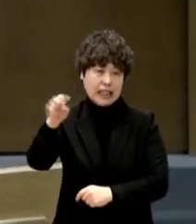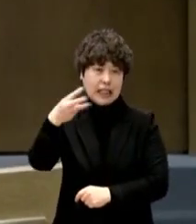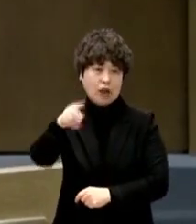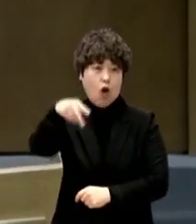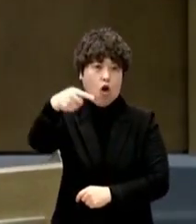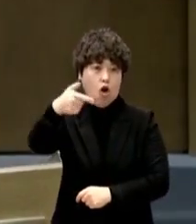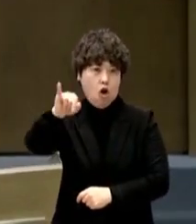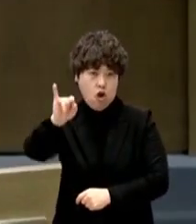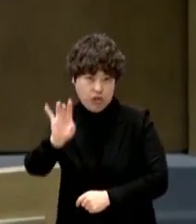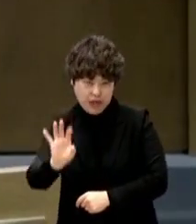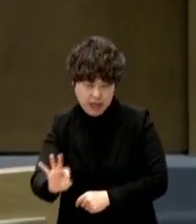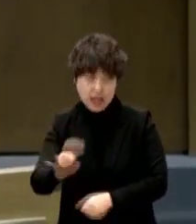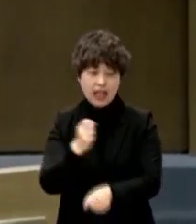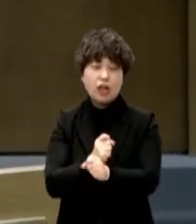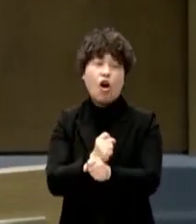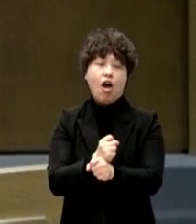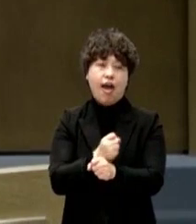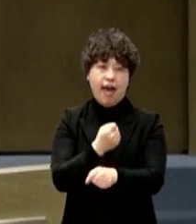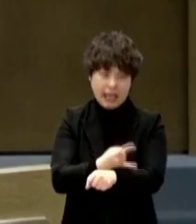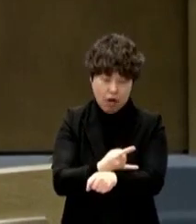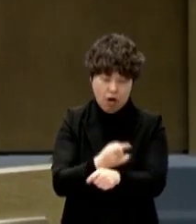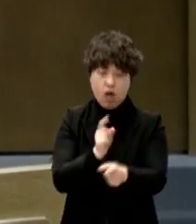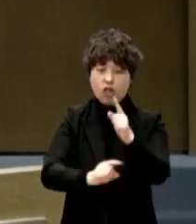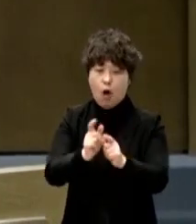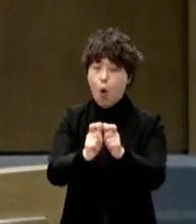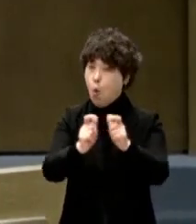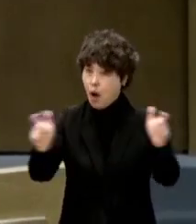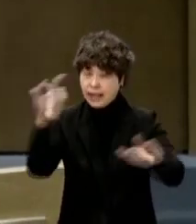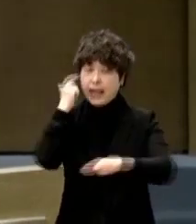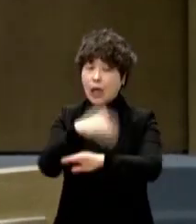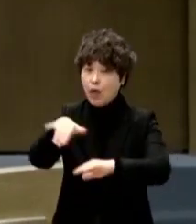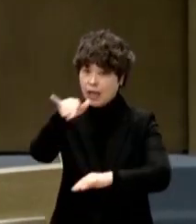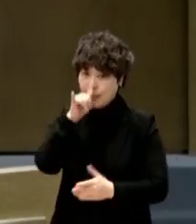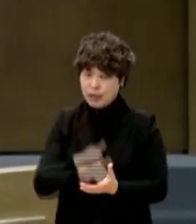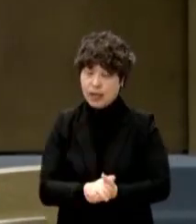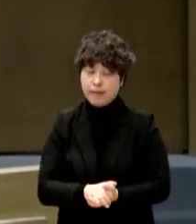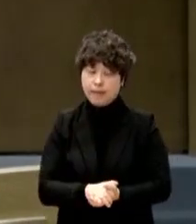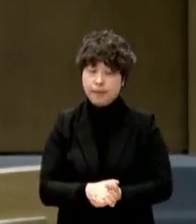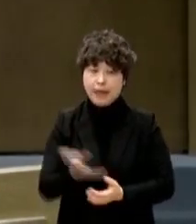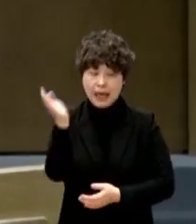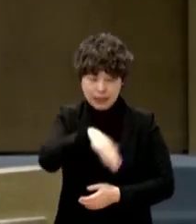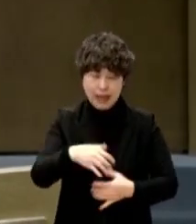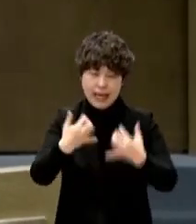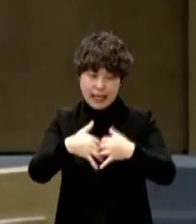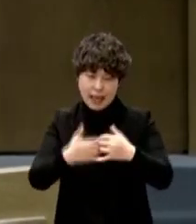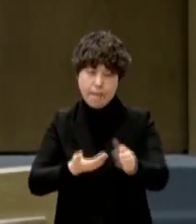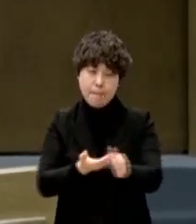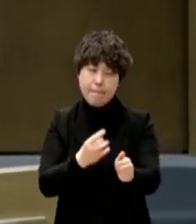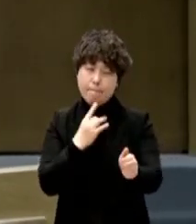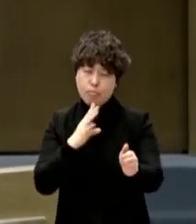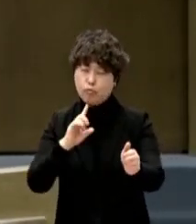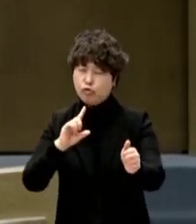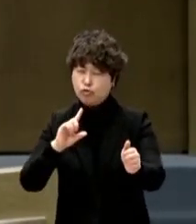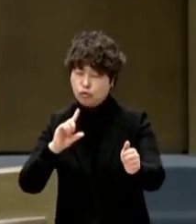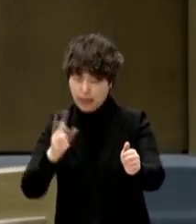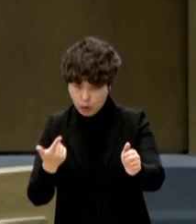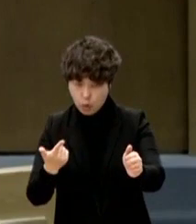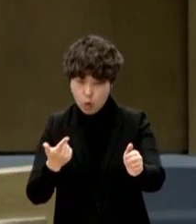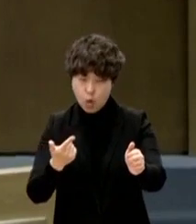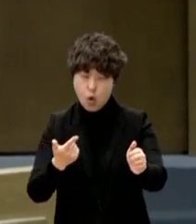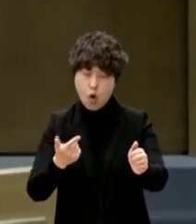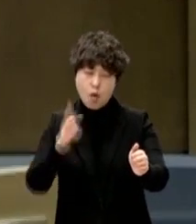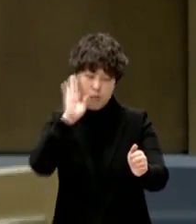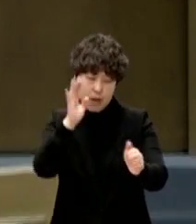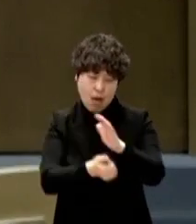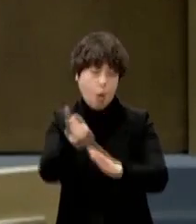구축해서 확대 운영해 나가고 있습니다. 그러나 기자재의 보급만으로 미래 교육을 실현할 수는 없다고